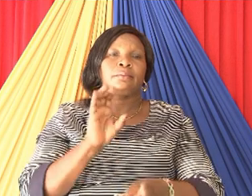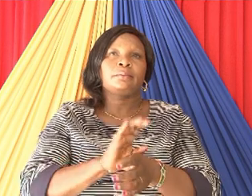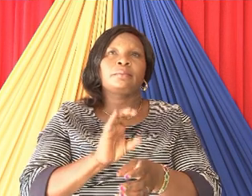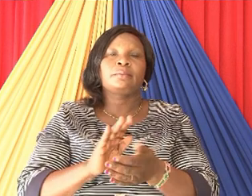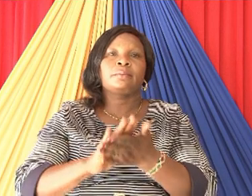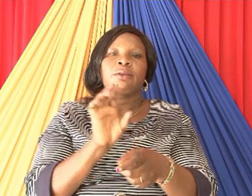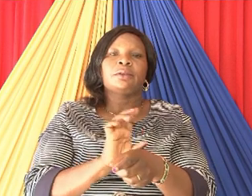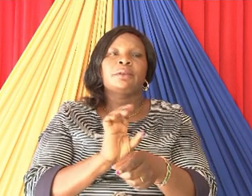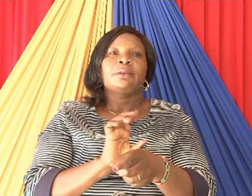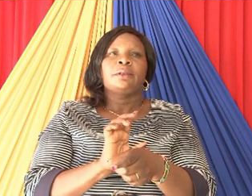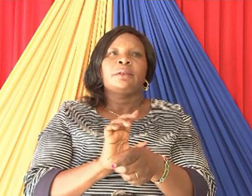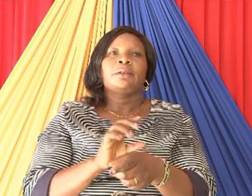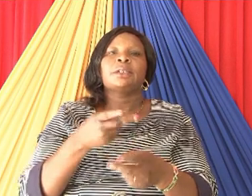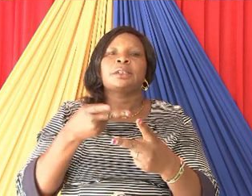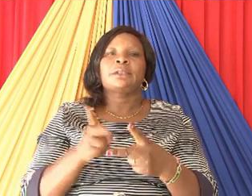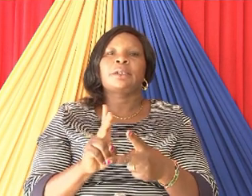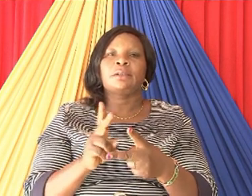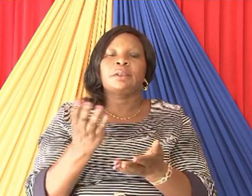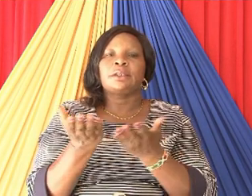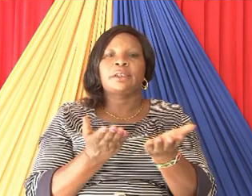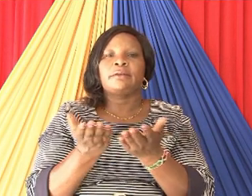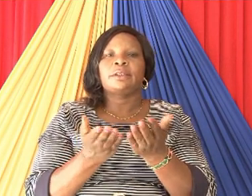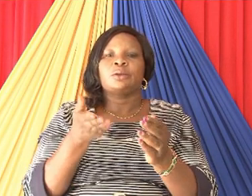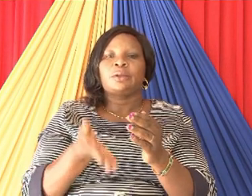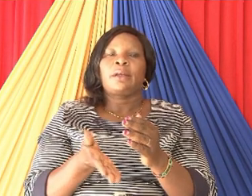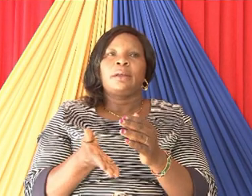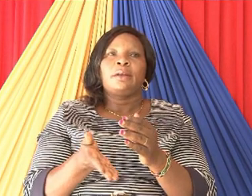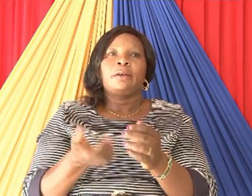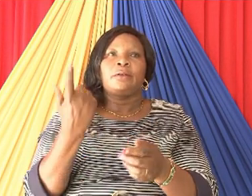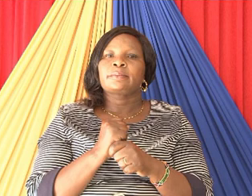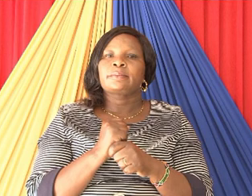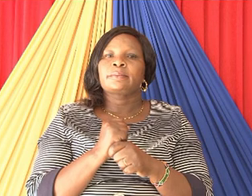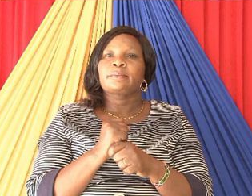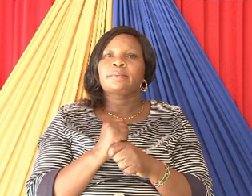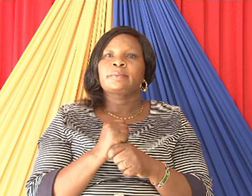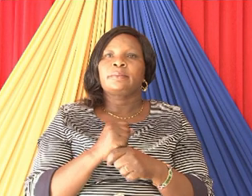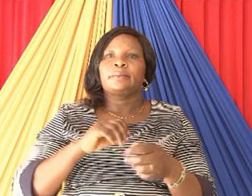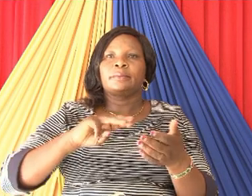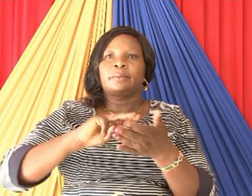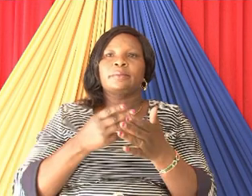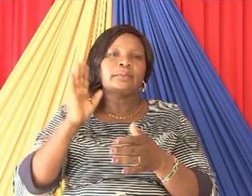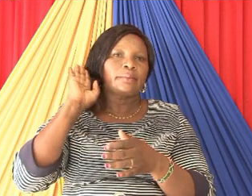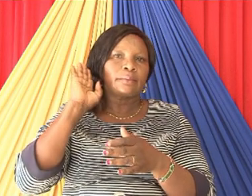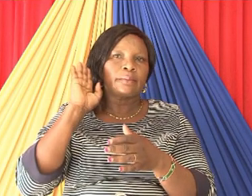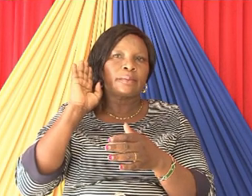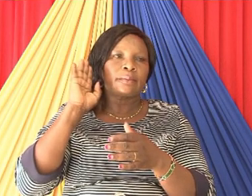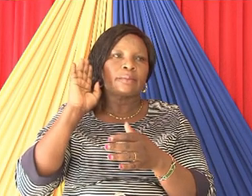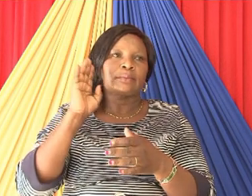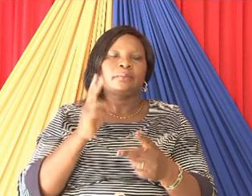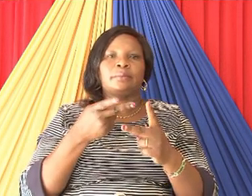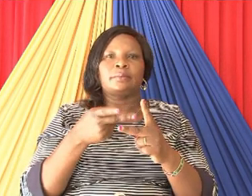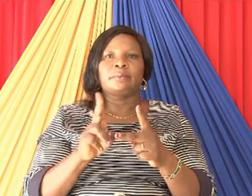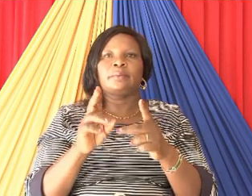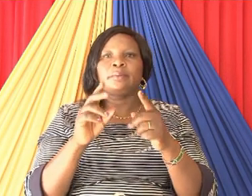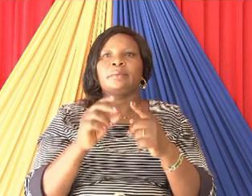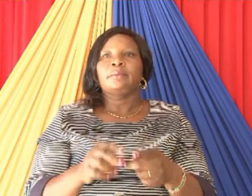asifiwe. Tuwakaribisha wote kwa ibada yetu ya Jumapili ya siku ya leo. Na tutaanza kwa